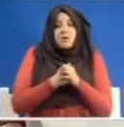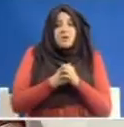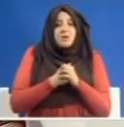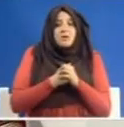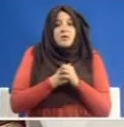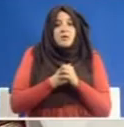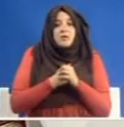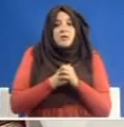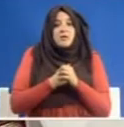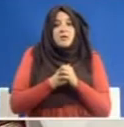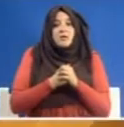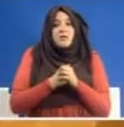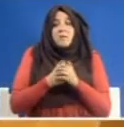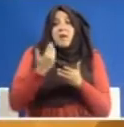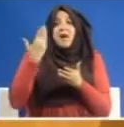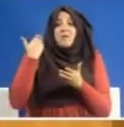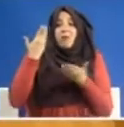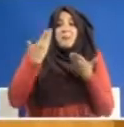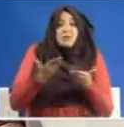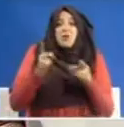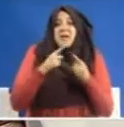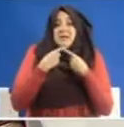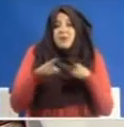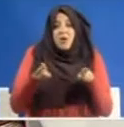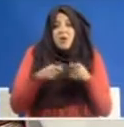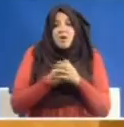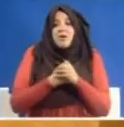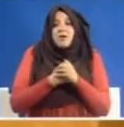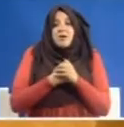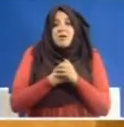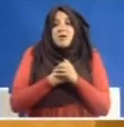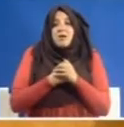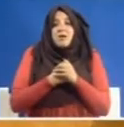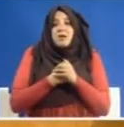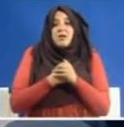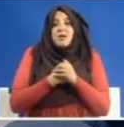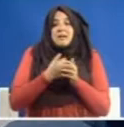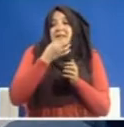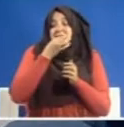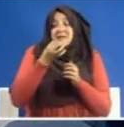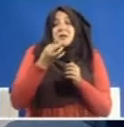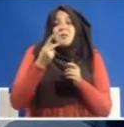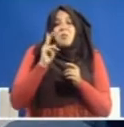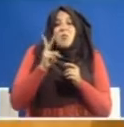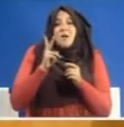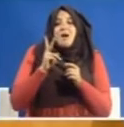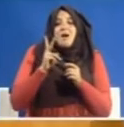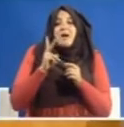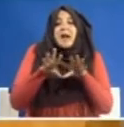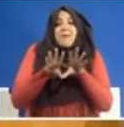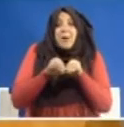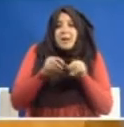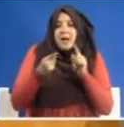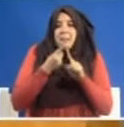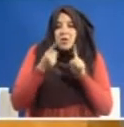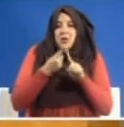أن أدرك أن منظومة القيم الأسرية مثلا أنها قد انتهكت وأنها تتحطم شيئا في شيء، إذا لم أكن